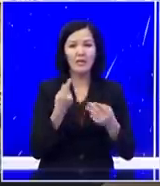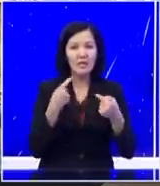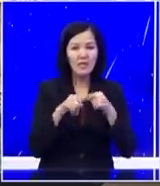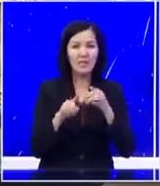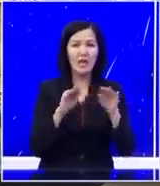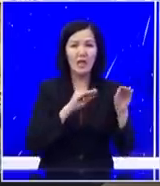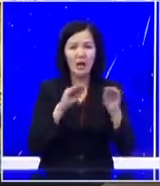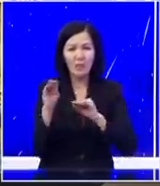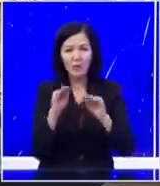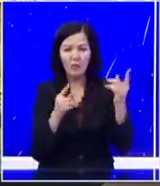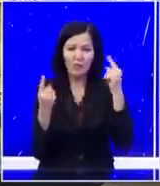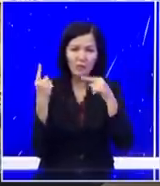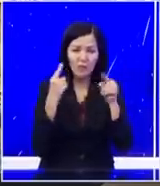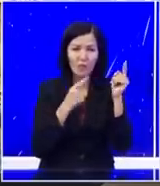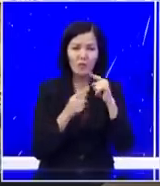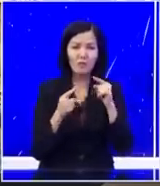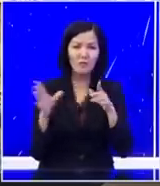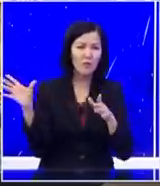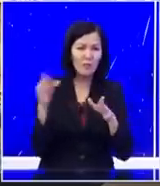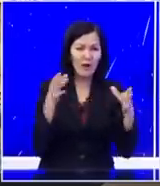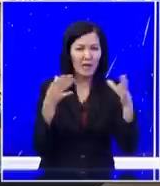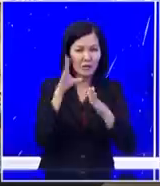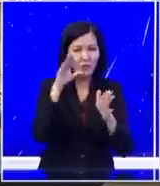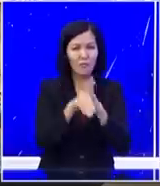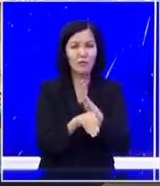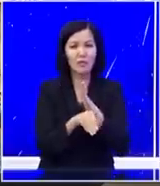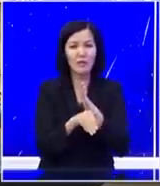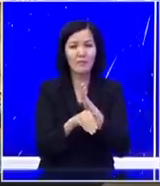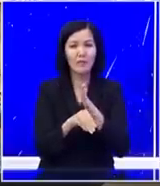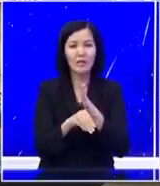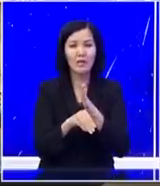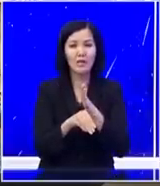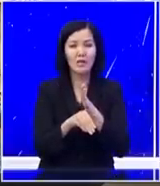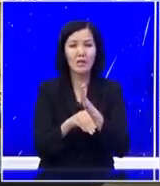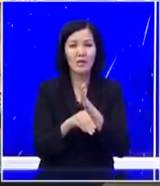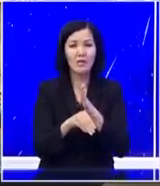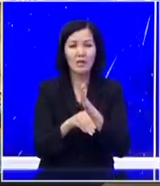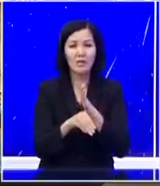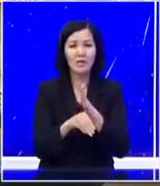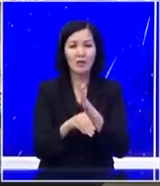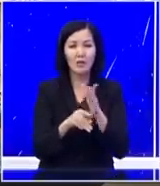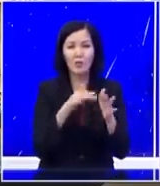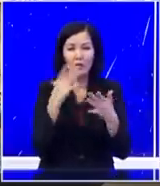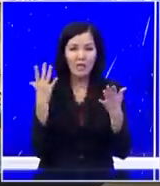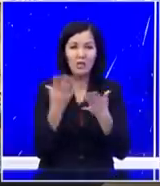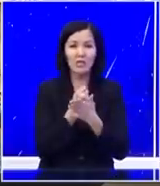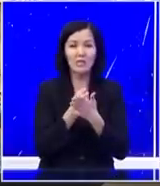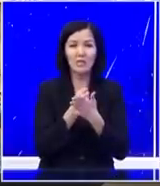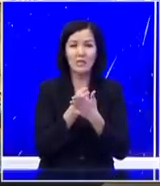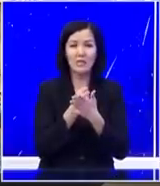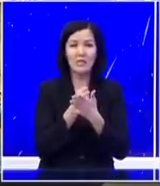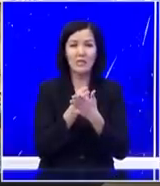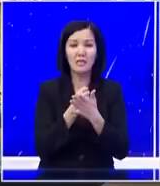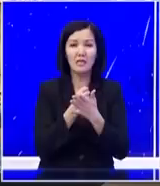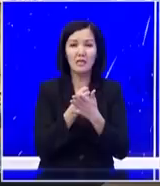техникалық жағынан, творчествалық жағынан шыққан шыңын, алған асуын бағындырған белесін